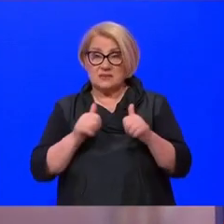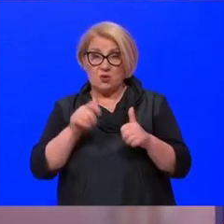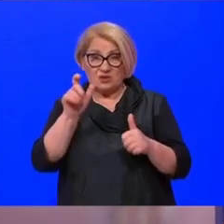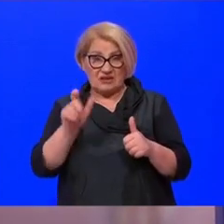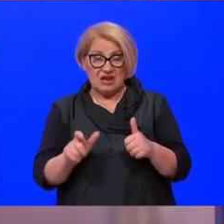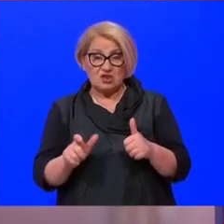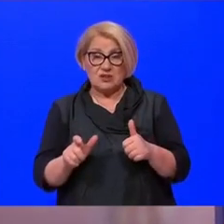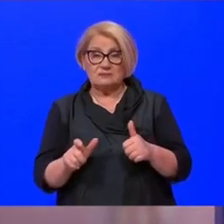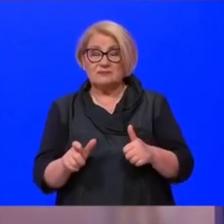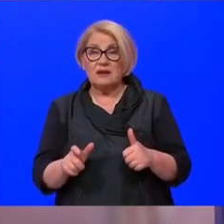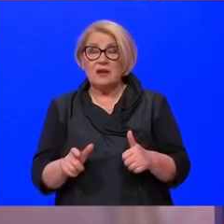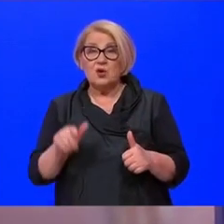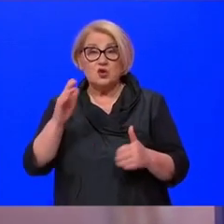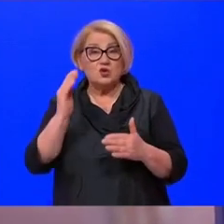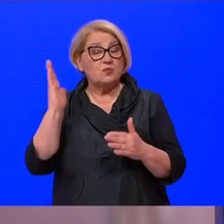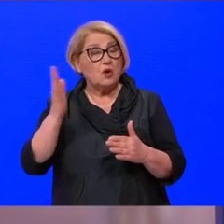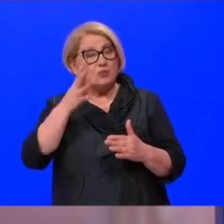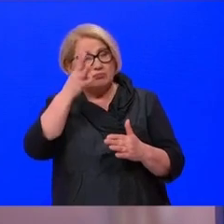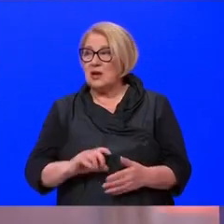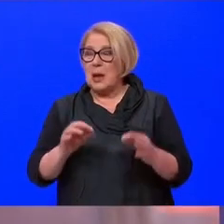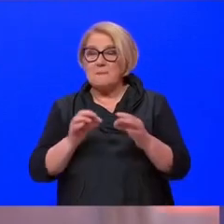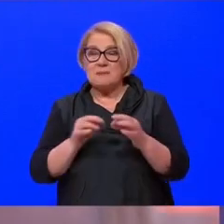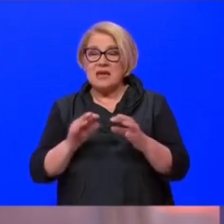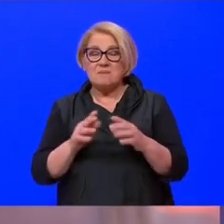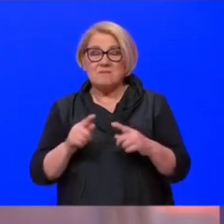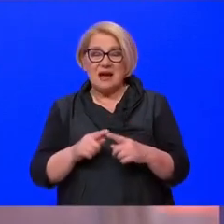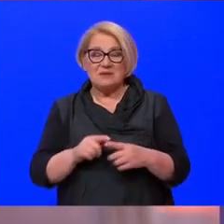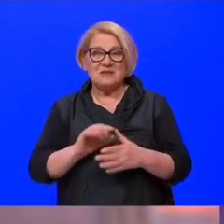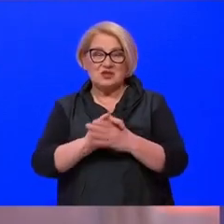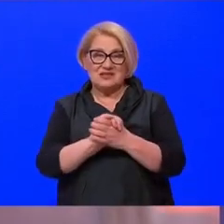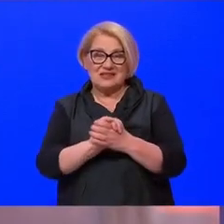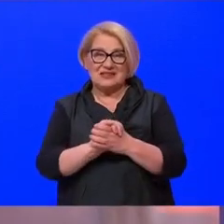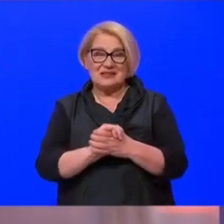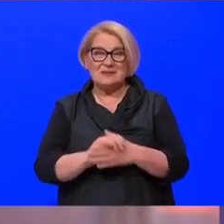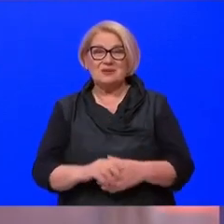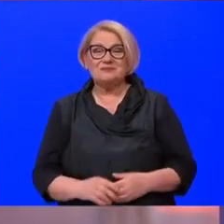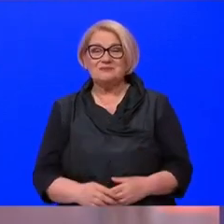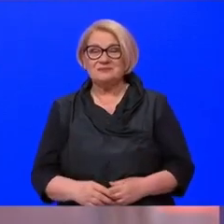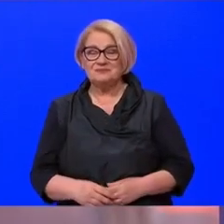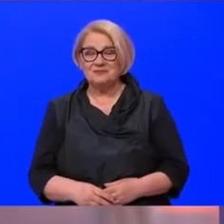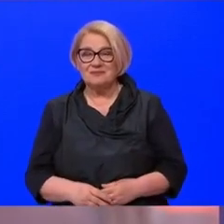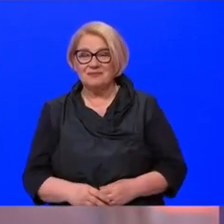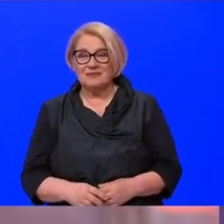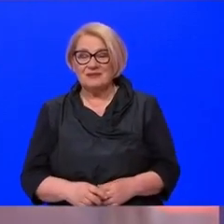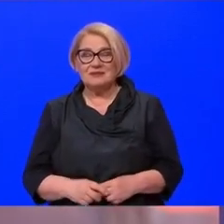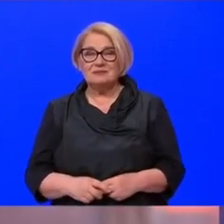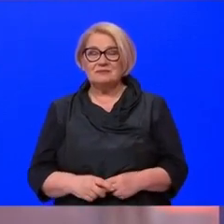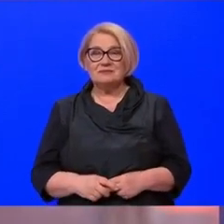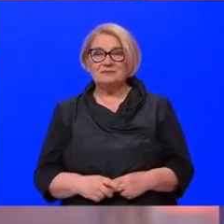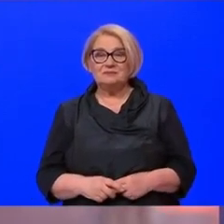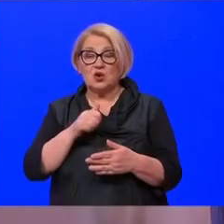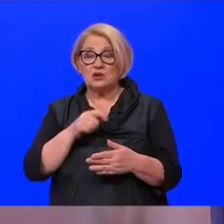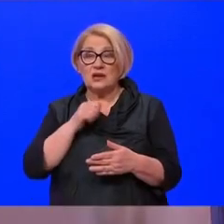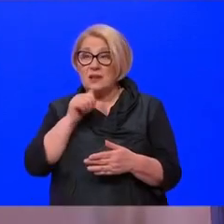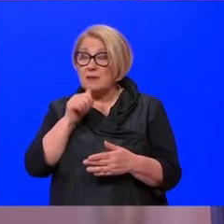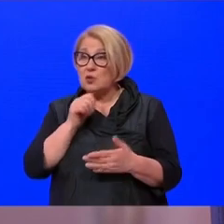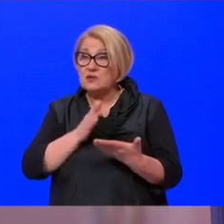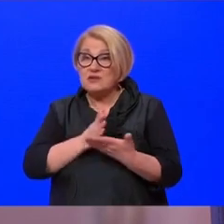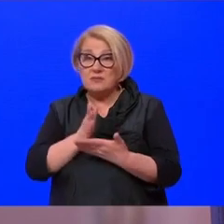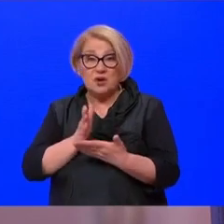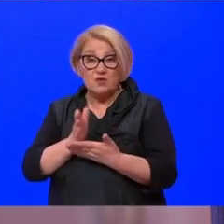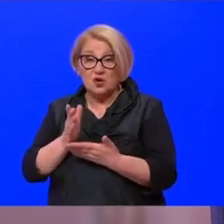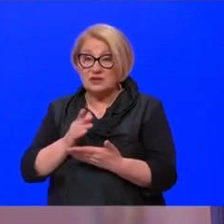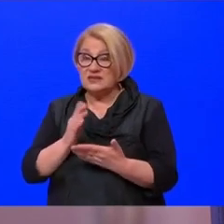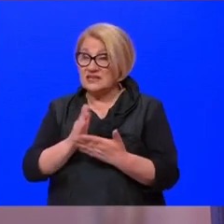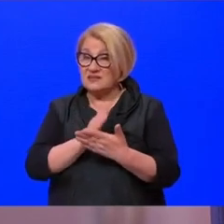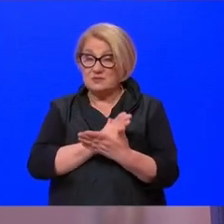sve po našim procjenama kvalificirao osobe? Pitamo joj i ovaj put je pozdravljamo. Da. Evo, tako da to je evo, taj jedan niti